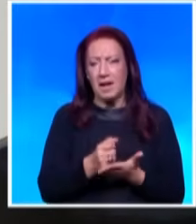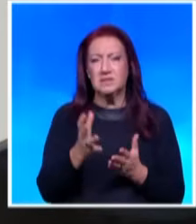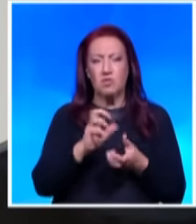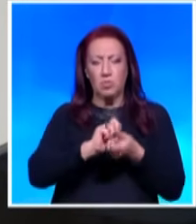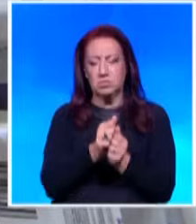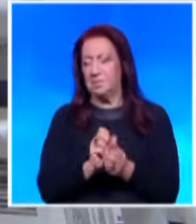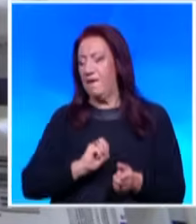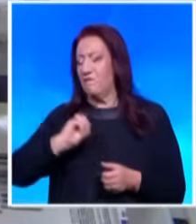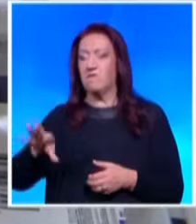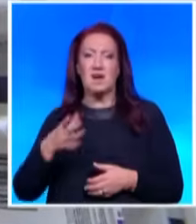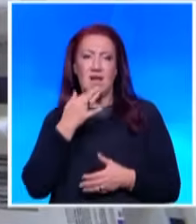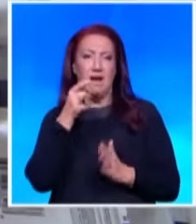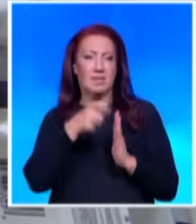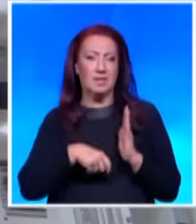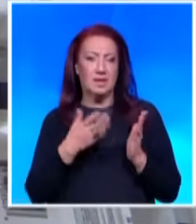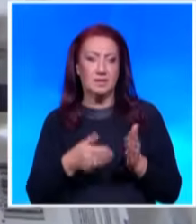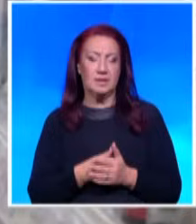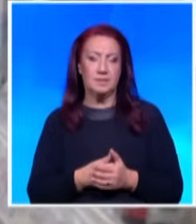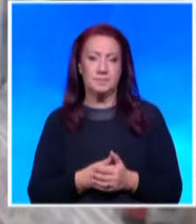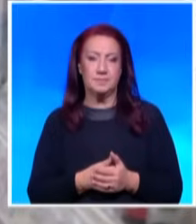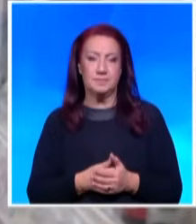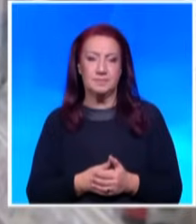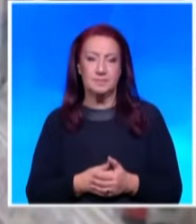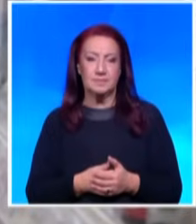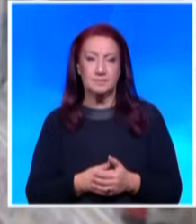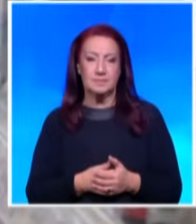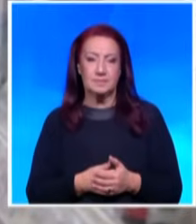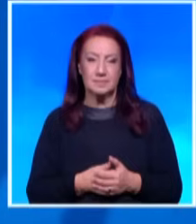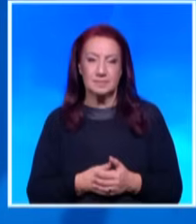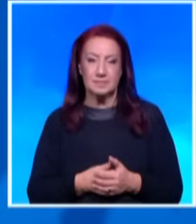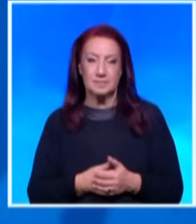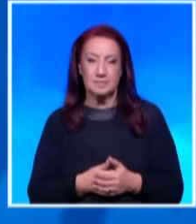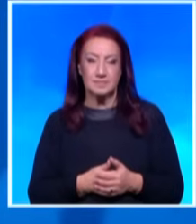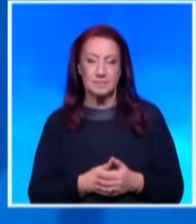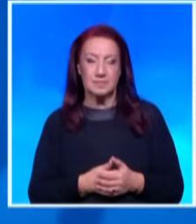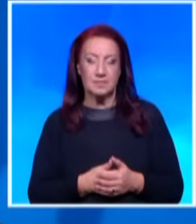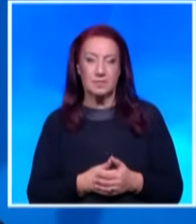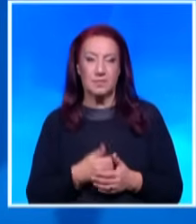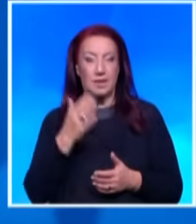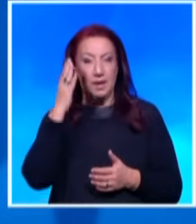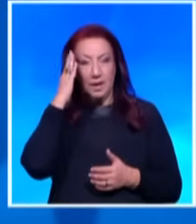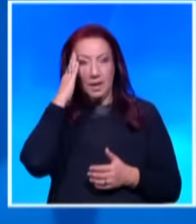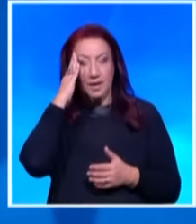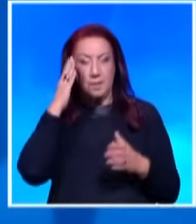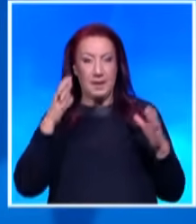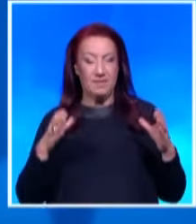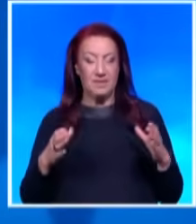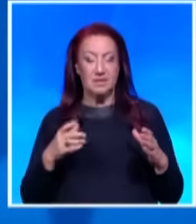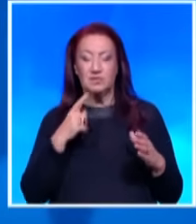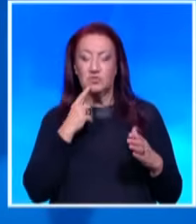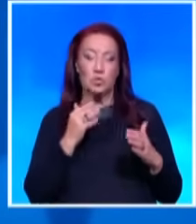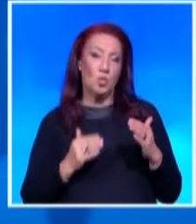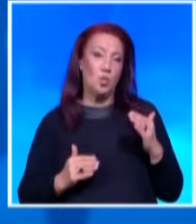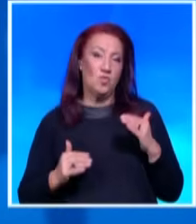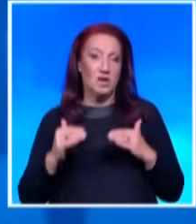между здравния министър и съсловните организации на лекарите и фармацевтите. Правителството умножава усилията си за гарантиране